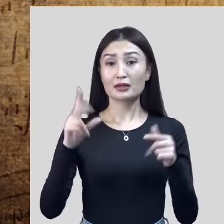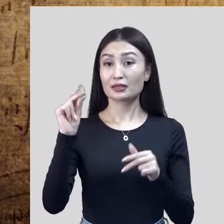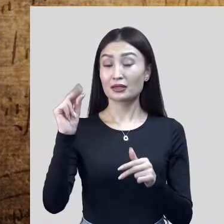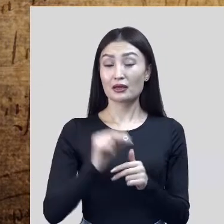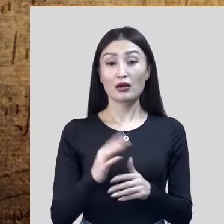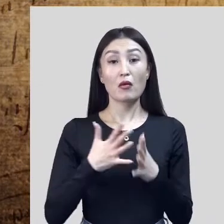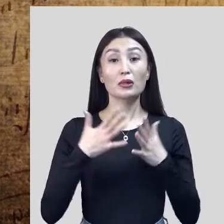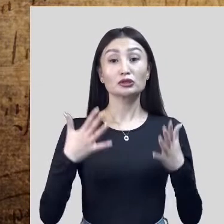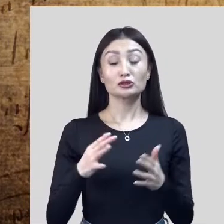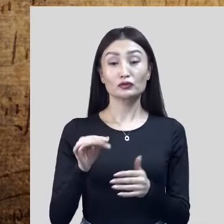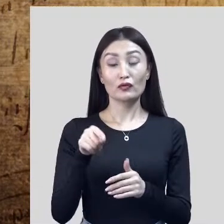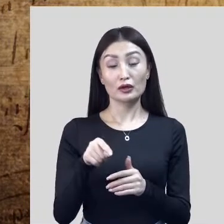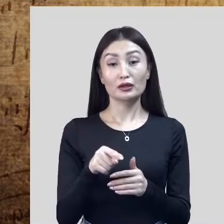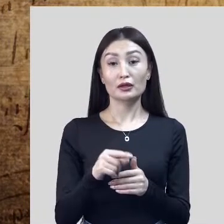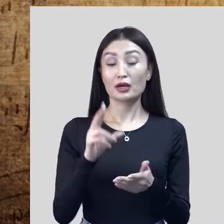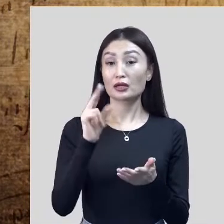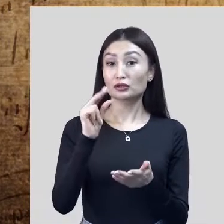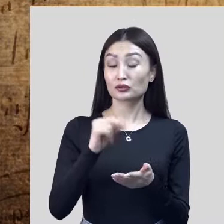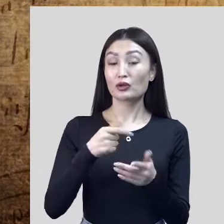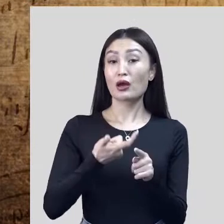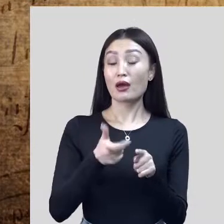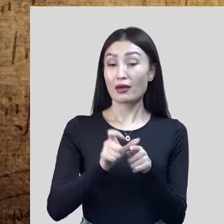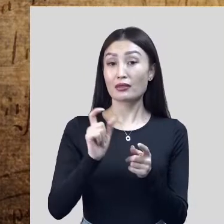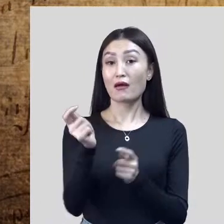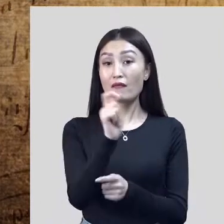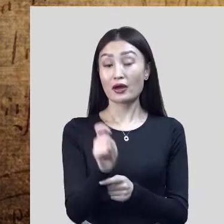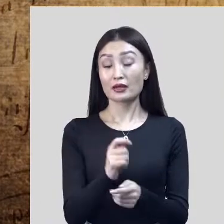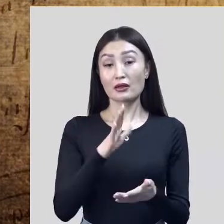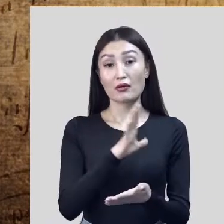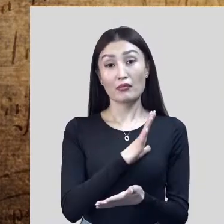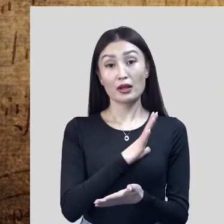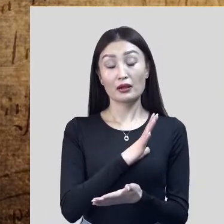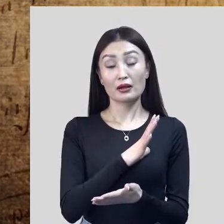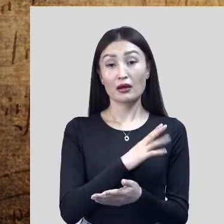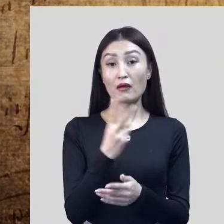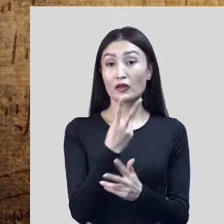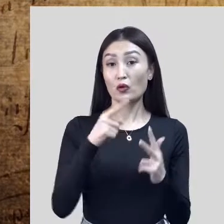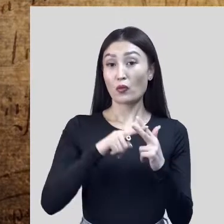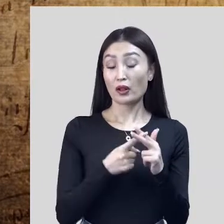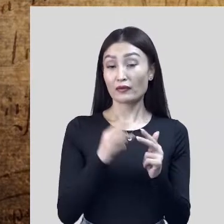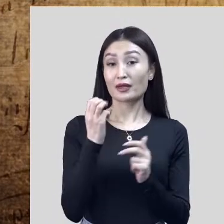но большинство историков сходятся на том, что этот конфликт имел место во второй